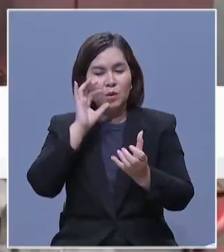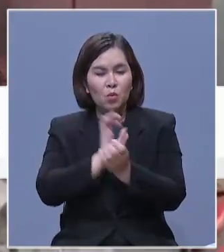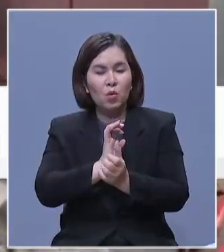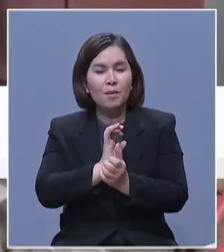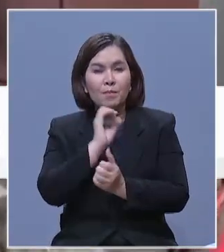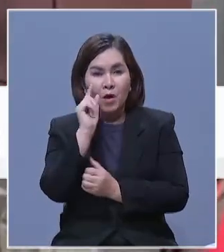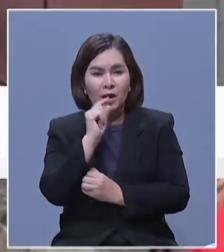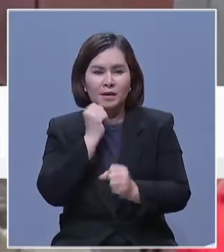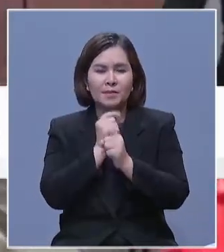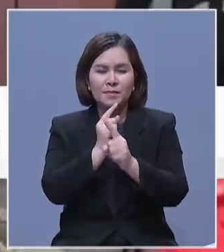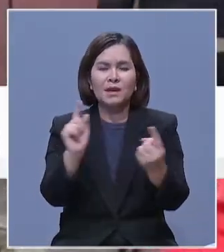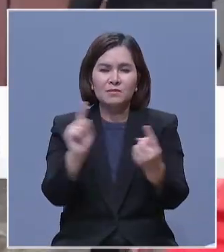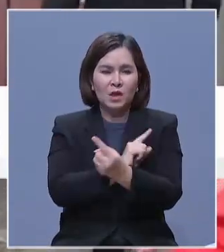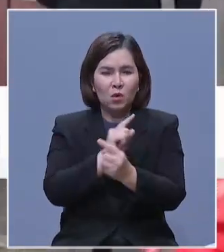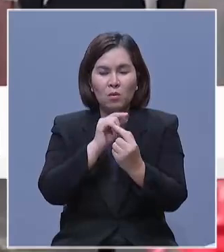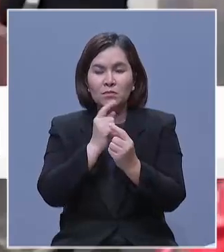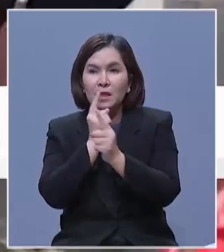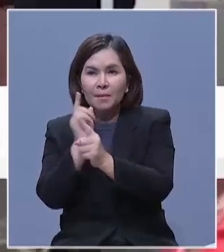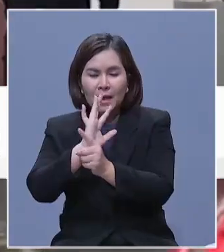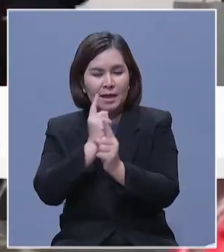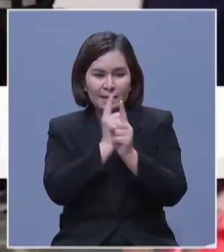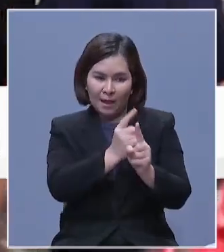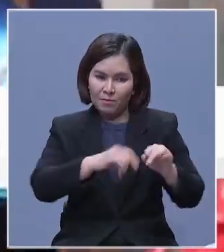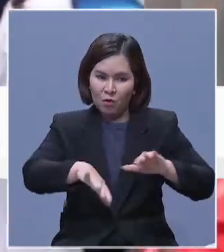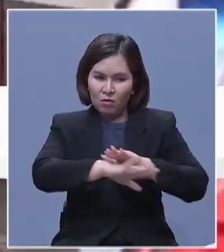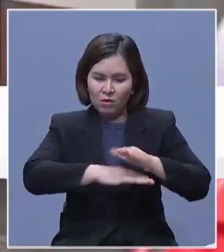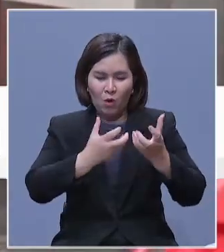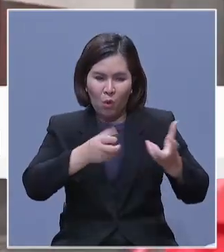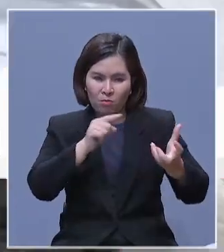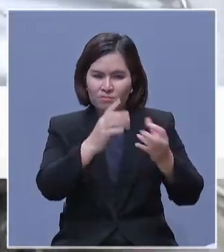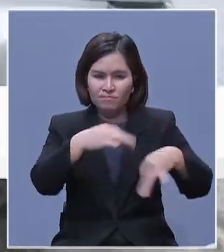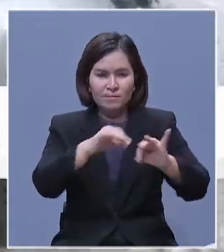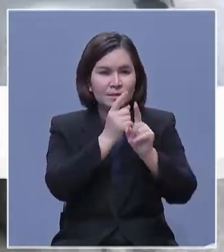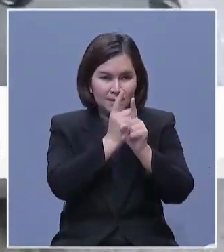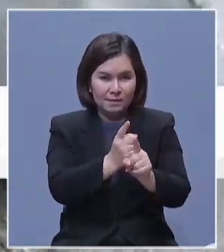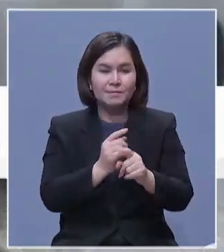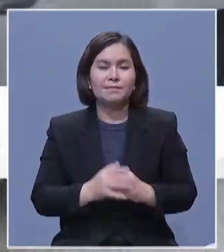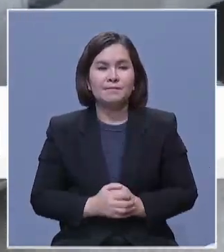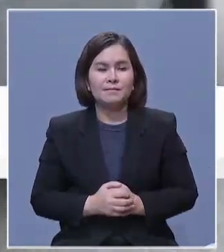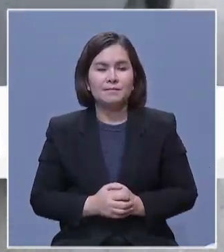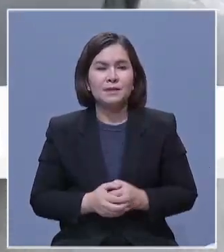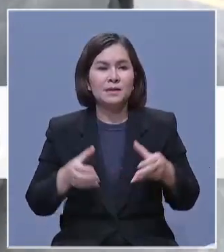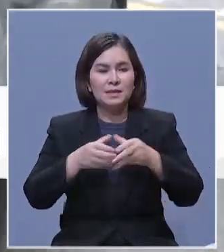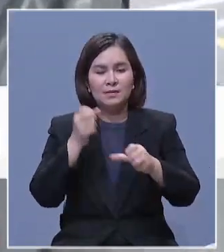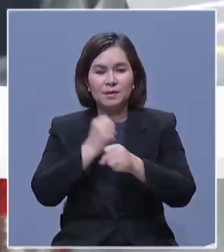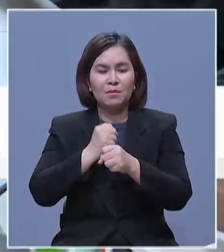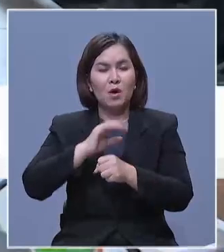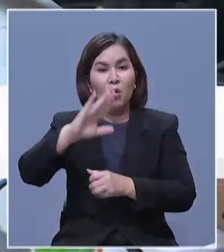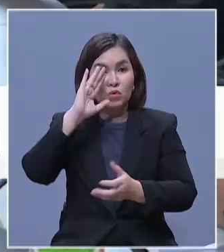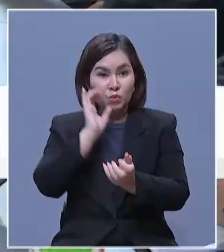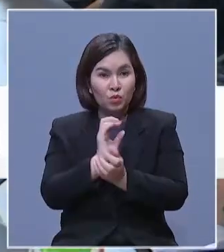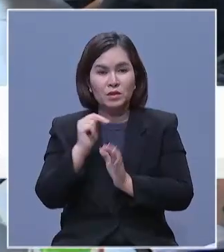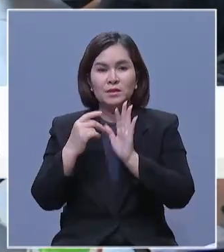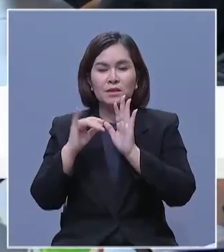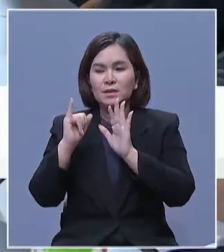ไม่ได้ทำตามกระแสสังคมแต่ว่าทำตามพยานหลักฐานโดยคดีนี้นะครับตำรวจสนยานาวาได้ขออนุมัติ